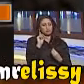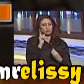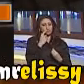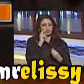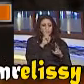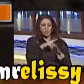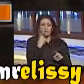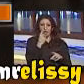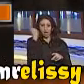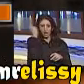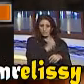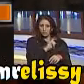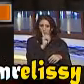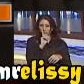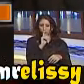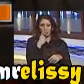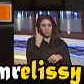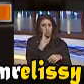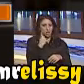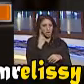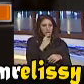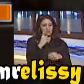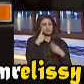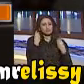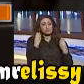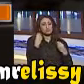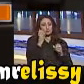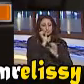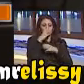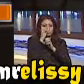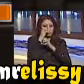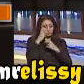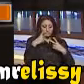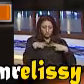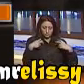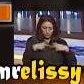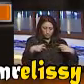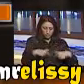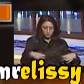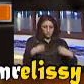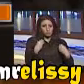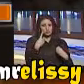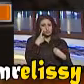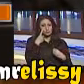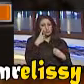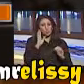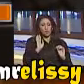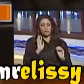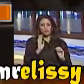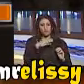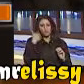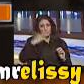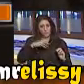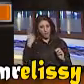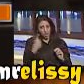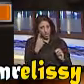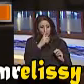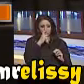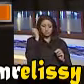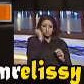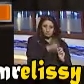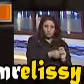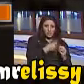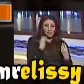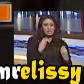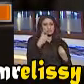وحاجات من دي، لا ده عادي تماما من الصحه لحد ما ناخد تقرير الطب الشرعي اللي يطمئن قلبنا. يعني احنا اصرينا ان احنا نعمل